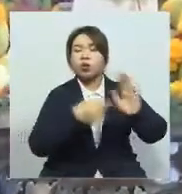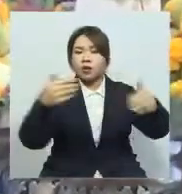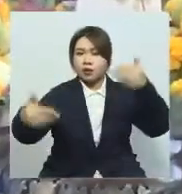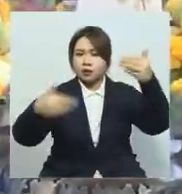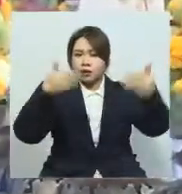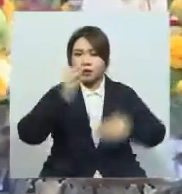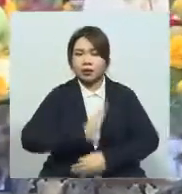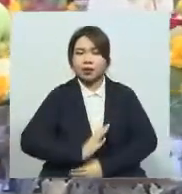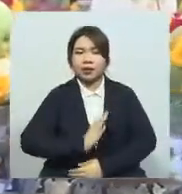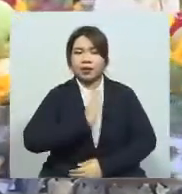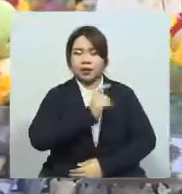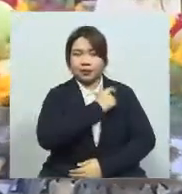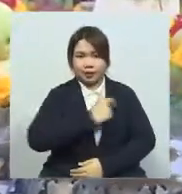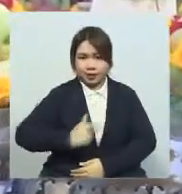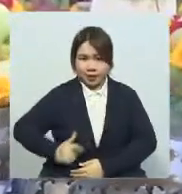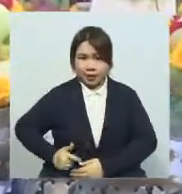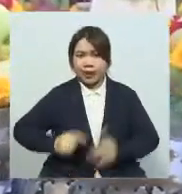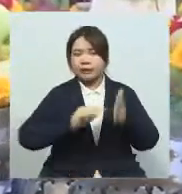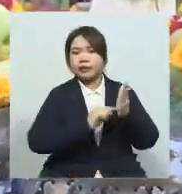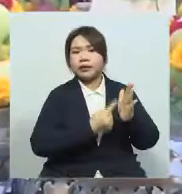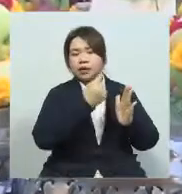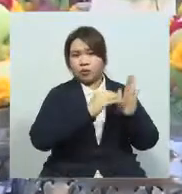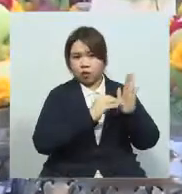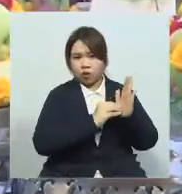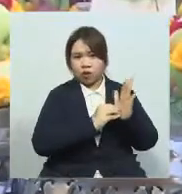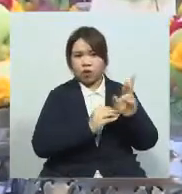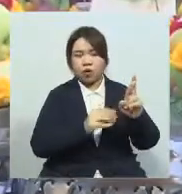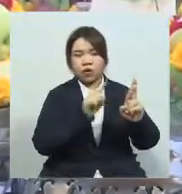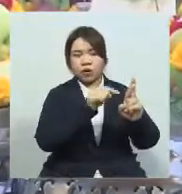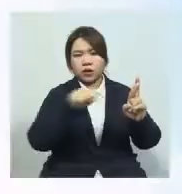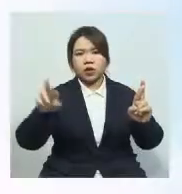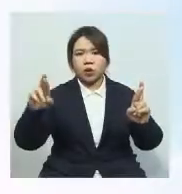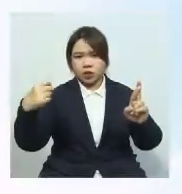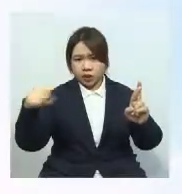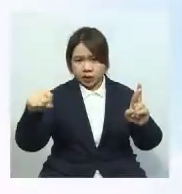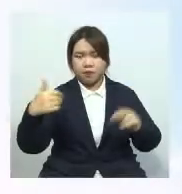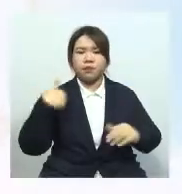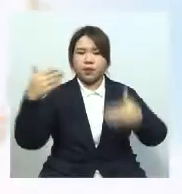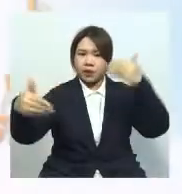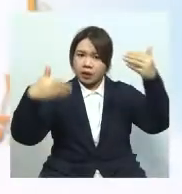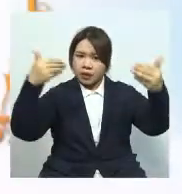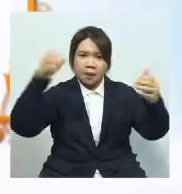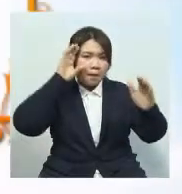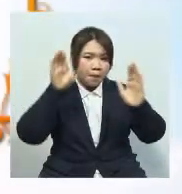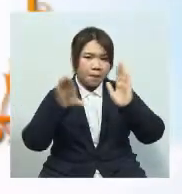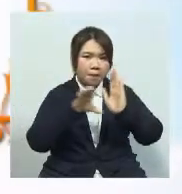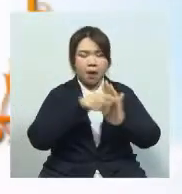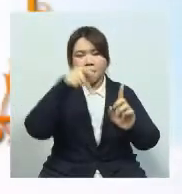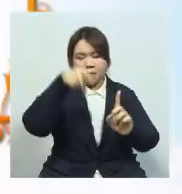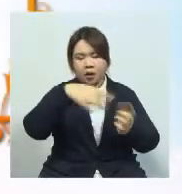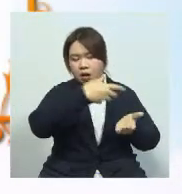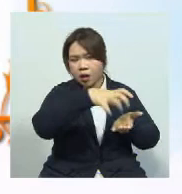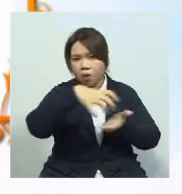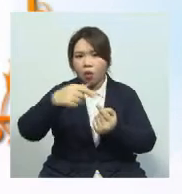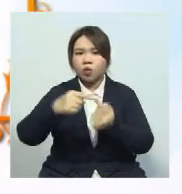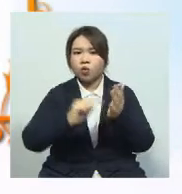เกียรติพระมหากษัตริย์แห่งราชวงศ์จักรีทั้ง10รัชกาลและนิทรรศการ10เรื่อง 1,000 ภาพเล่าเรื่องกรุงรัตนโ